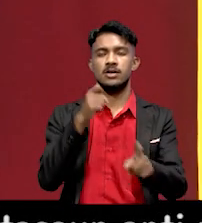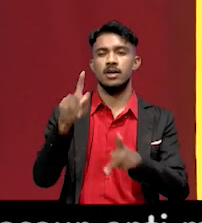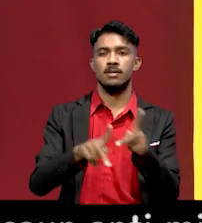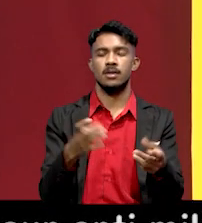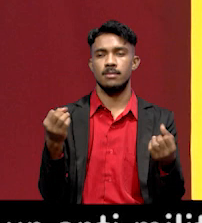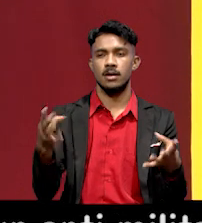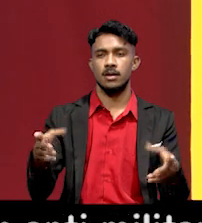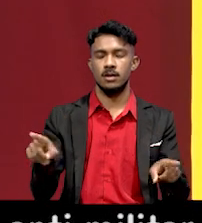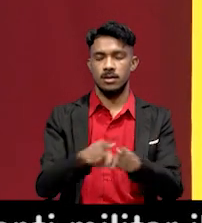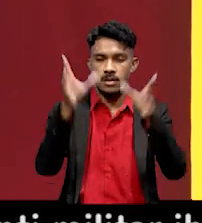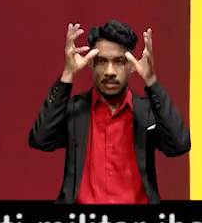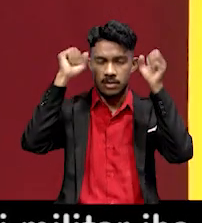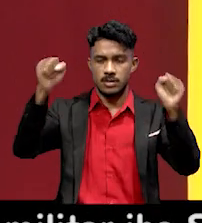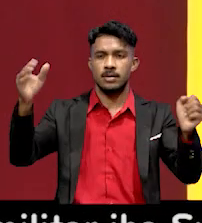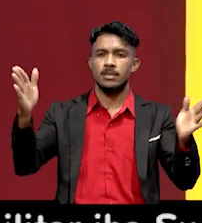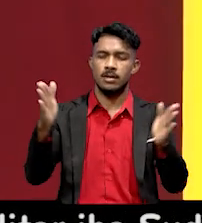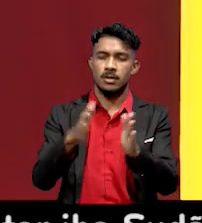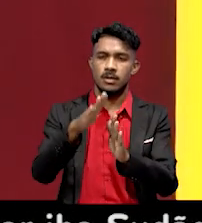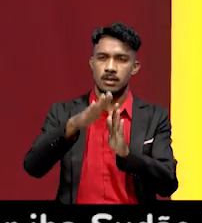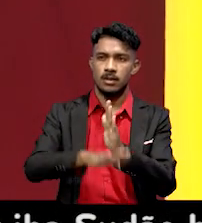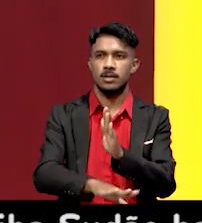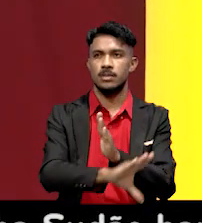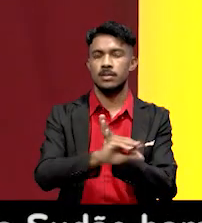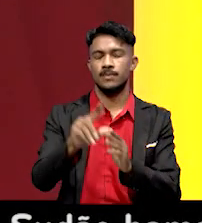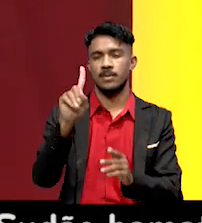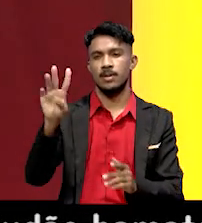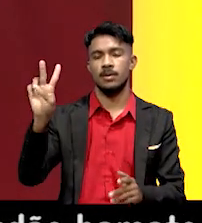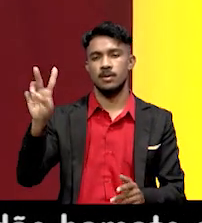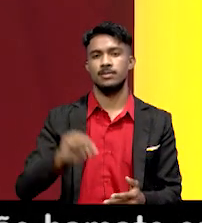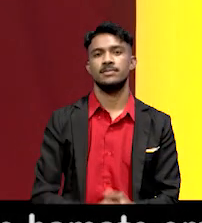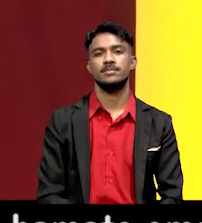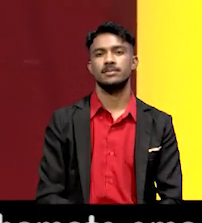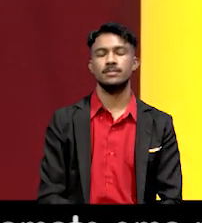presidente bele halis, bason ida o bason ida.